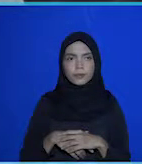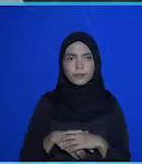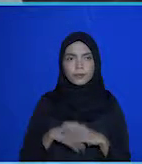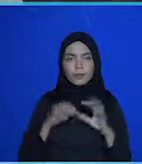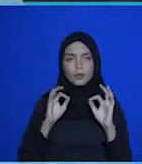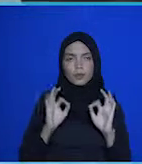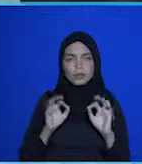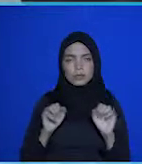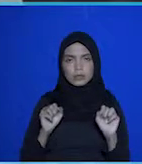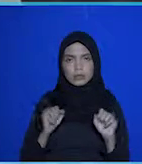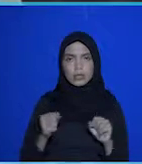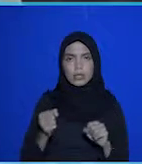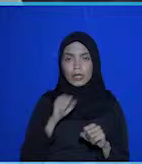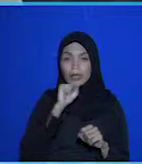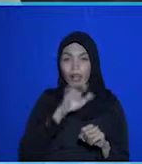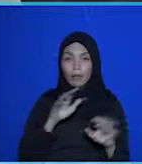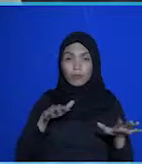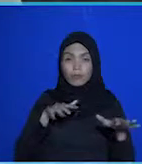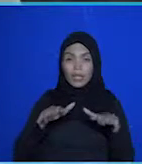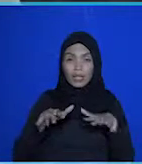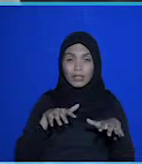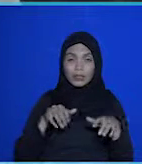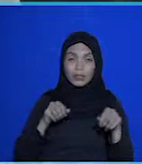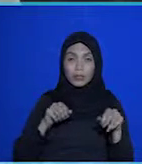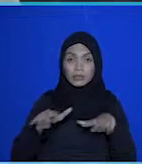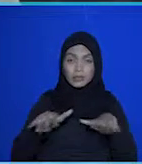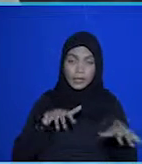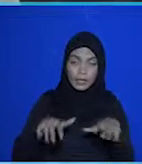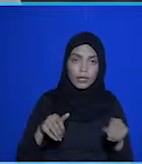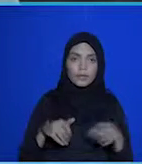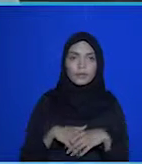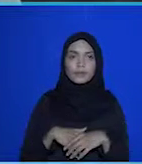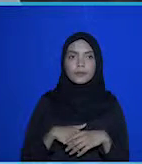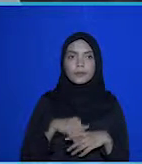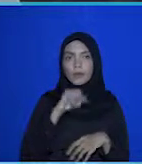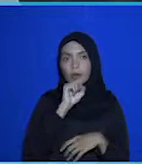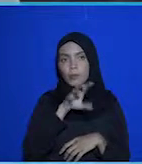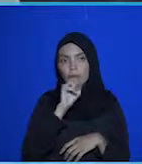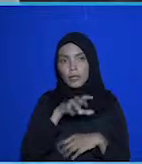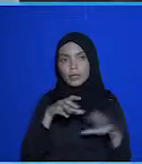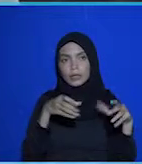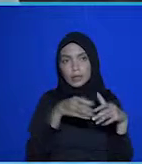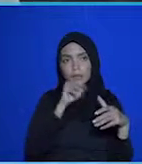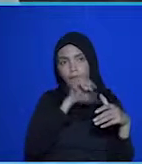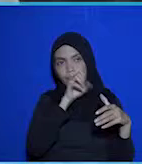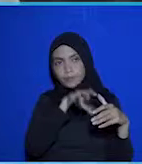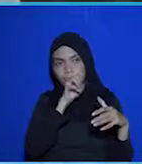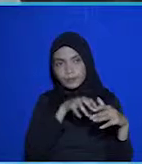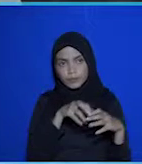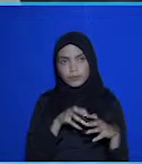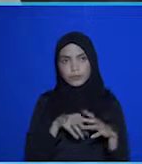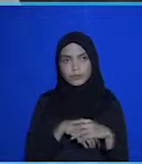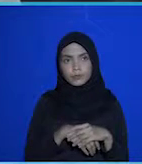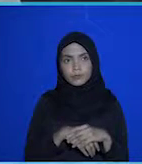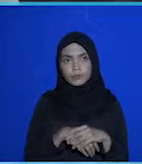darurat kami melakukan pengerahan tim penanganan terpadu dengan membentuk tim penanganan korban bencana gempa